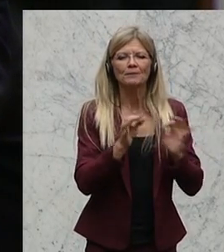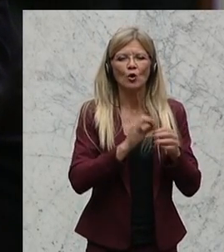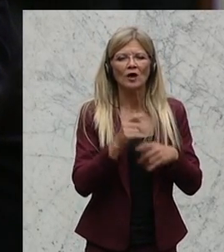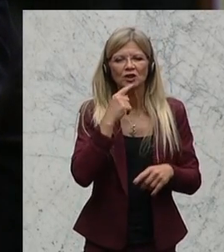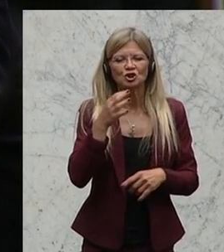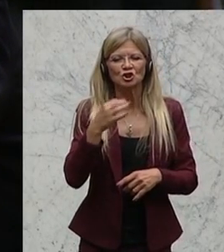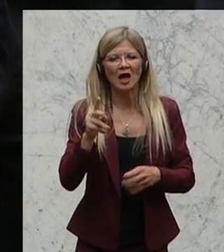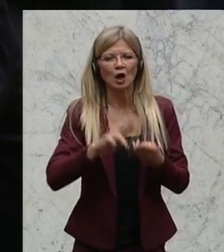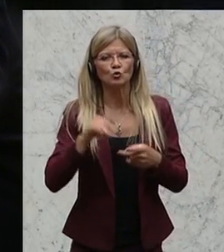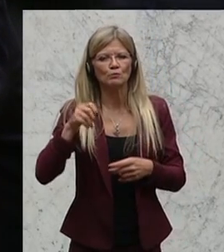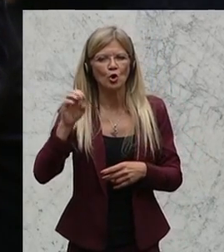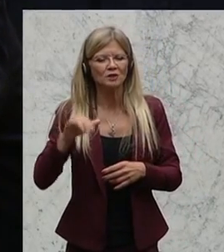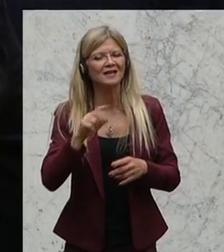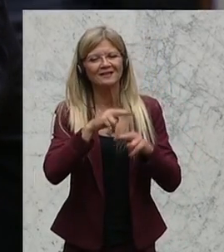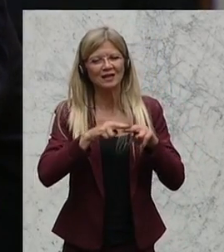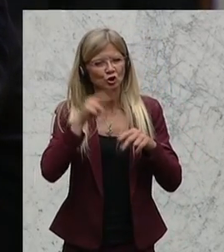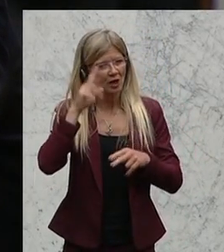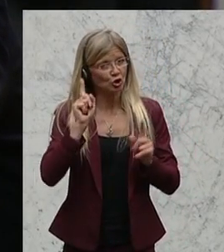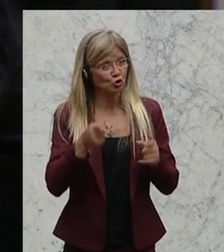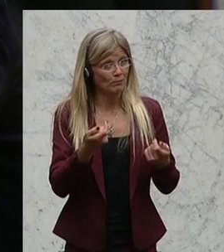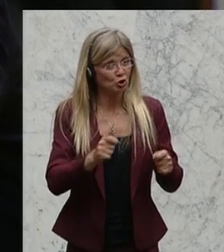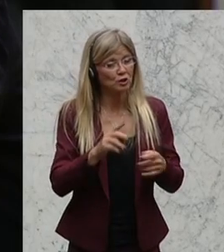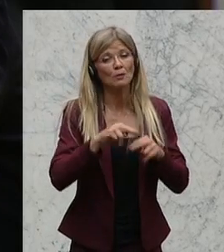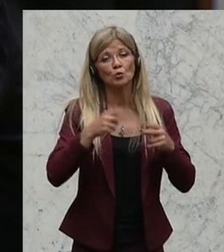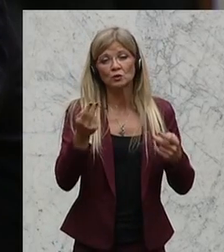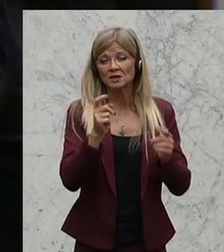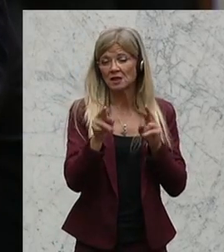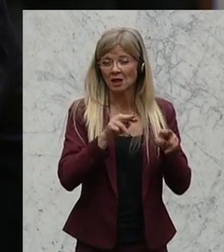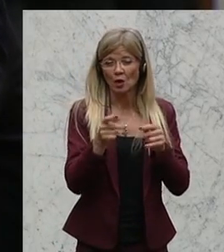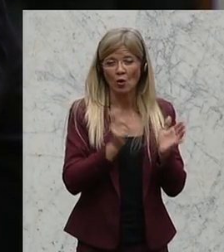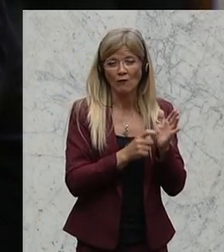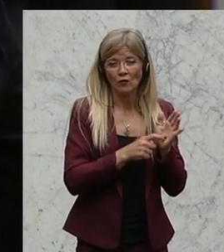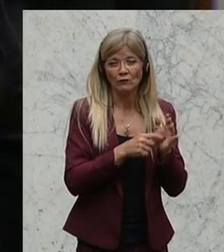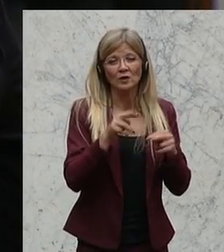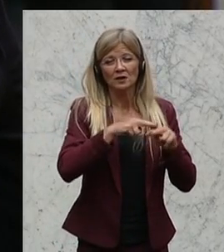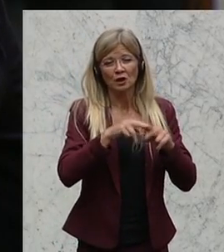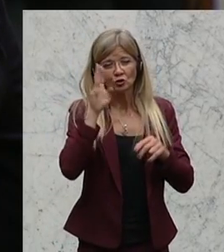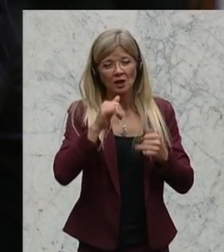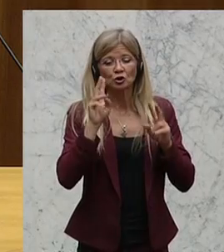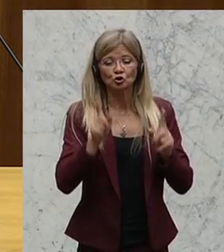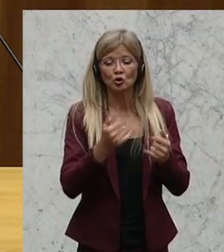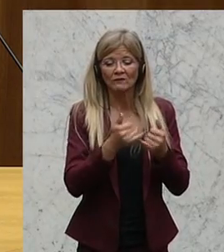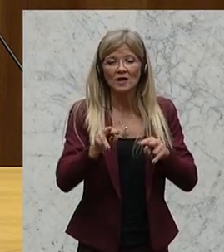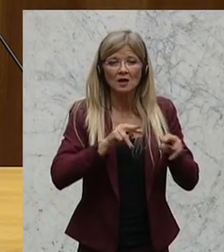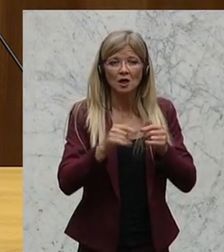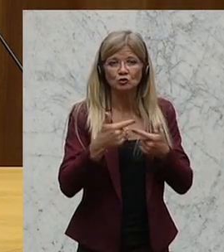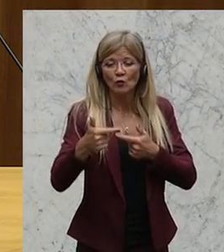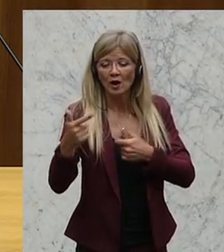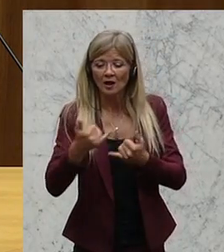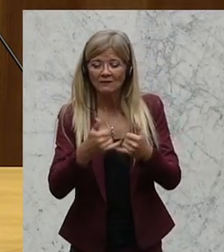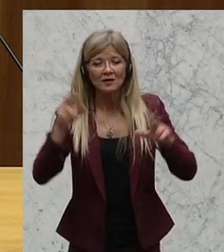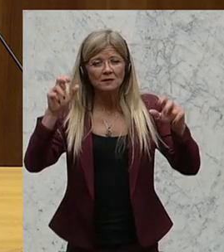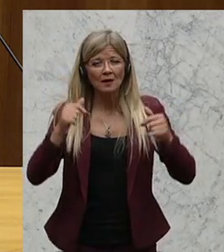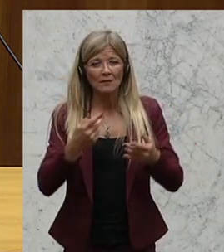folgt: Der Nationalrat wolle beschließen, die Bundesregierung wird aufgefordert, dem Nationalrat erstmöglich Regierungsvorlagen im Sinne der Umsetzung folgender Themen